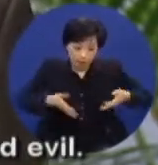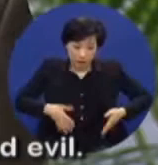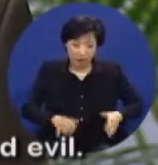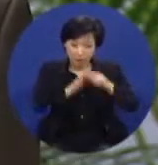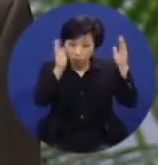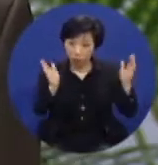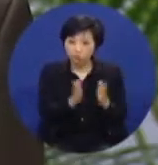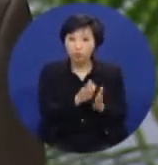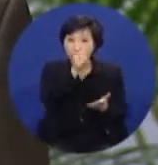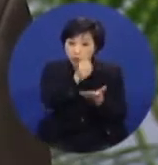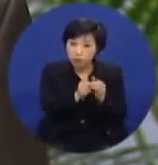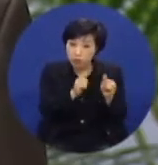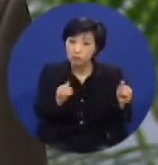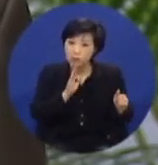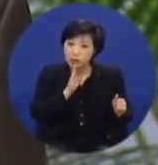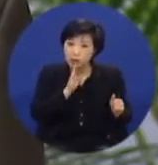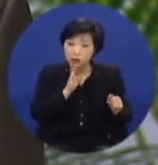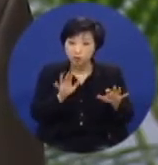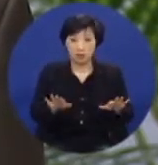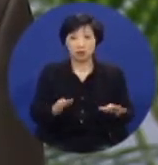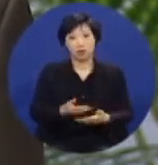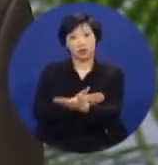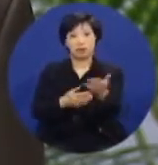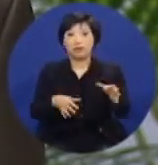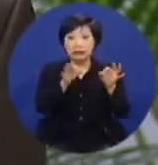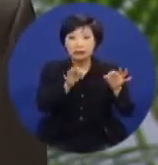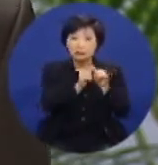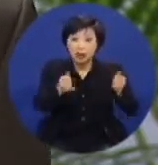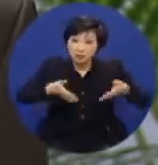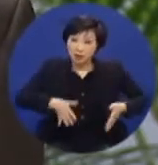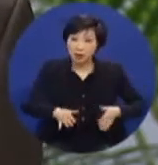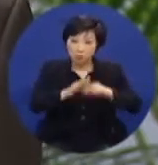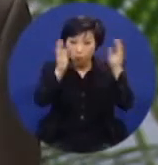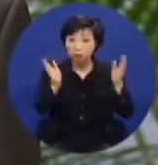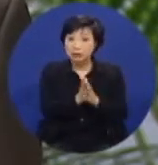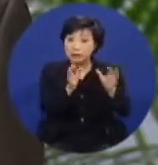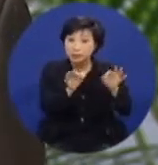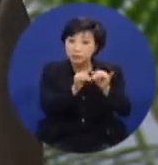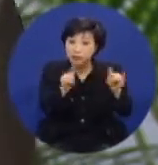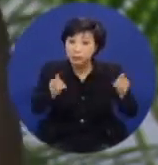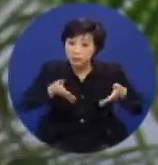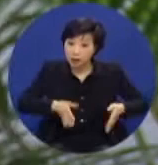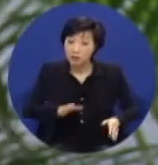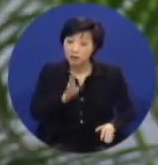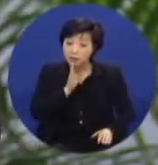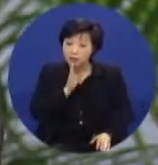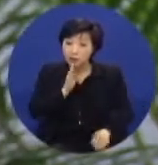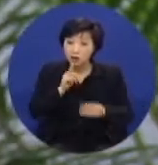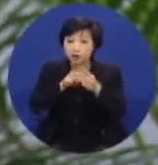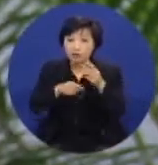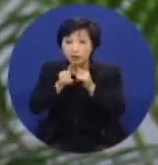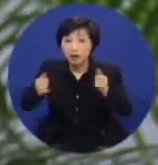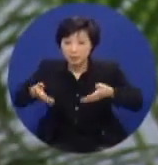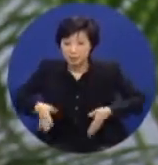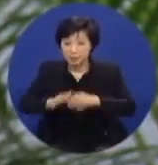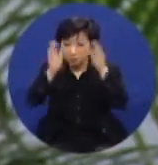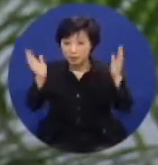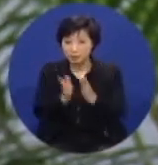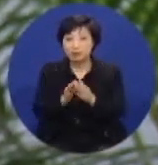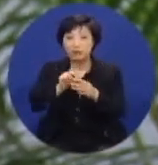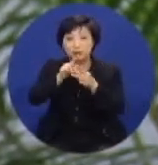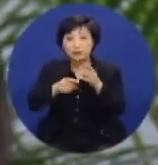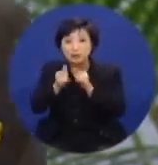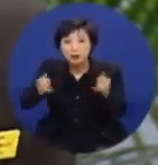v 미라이 말로 김씨 속에 나오는 싹 다 킨키 5 일시 소개도 나면 싹다